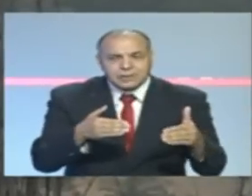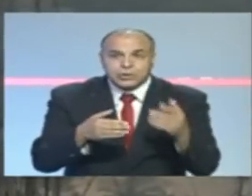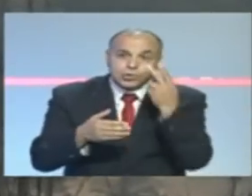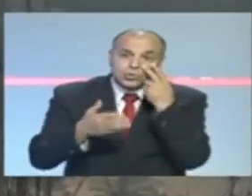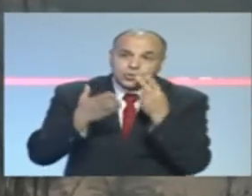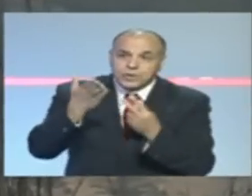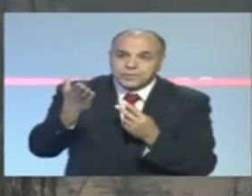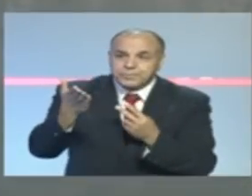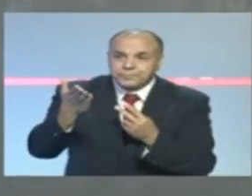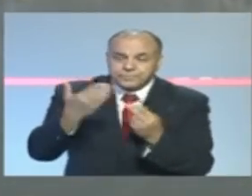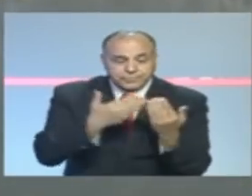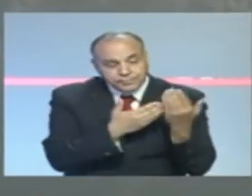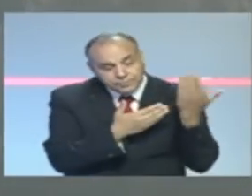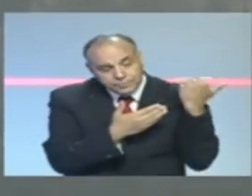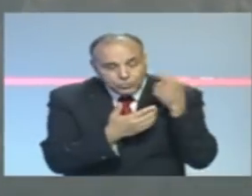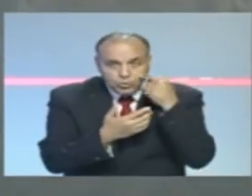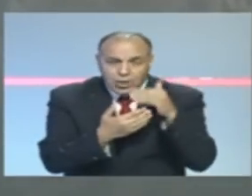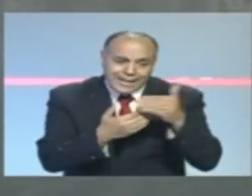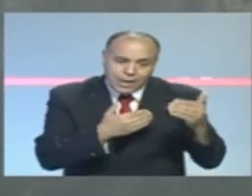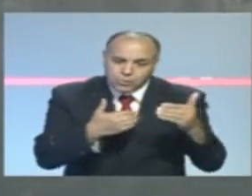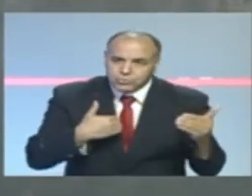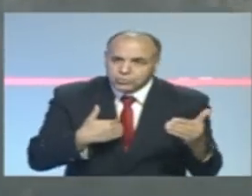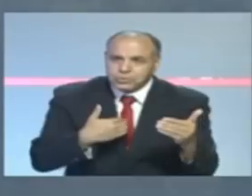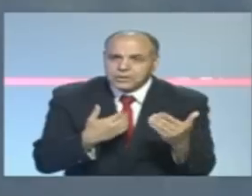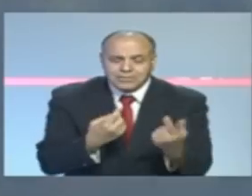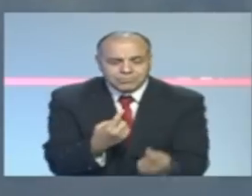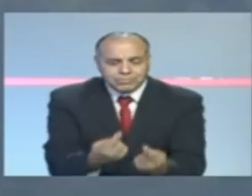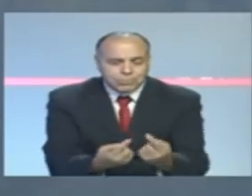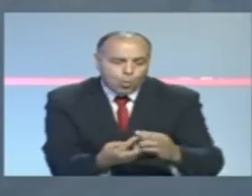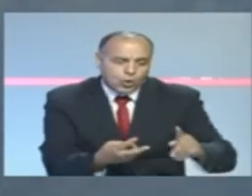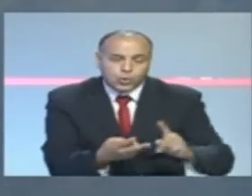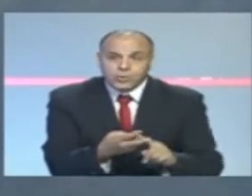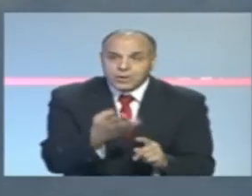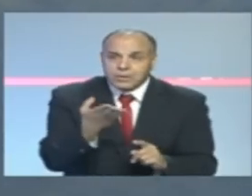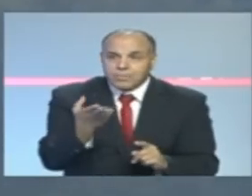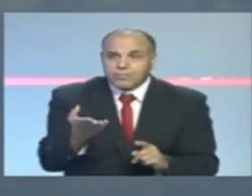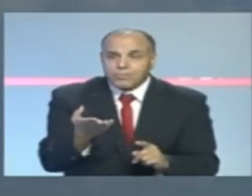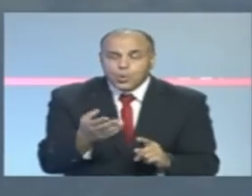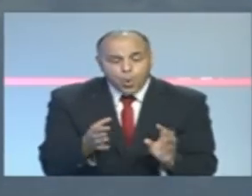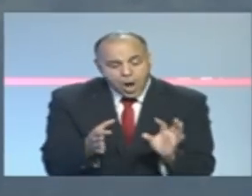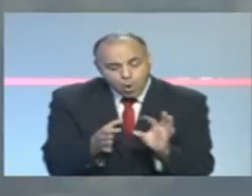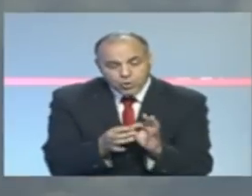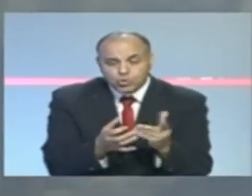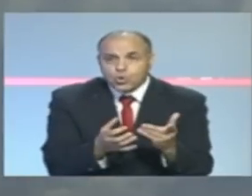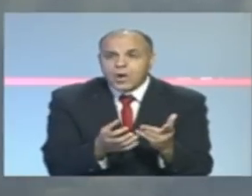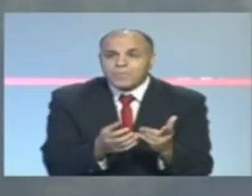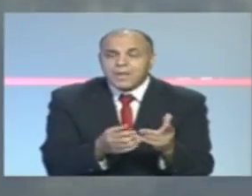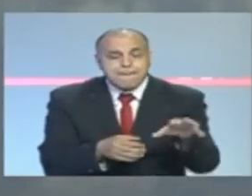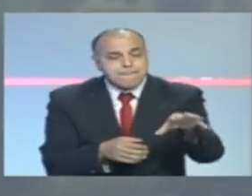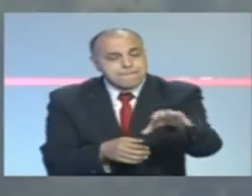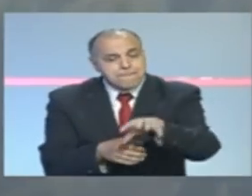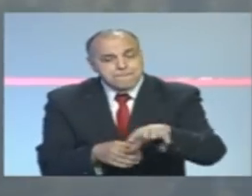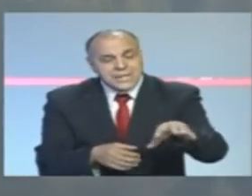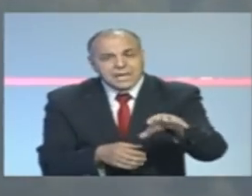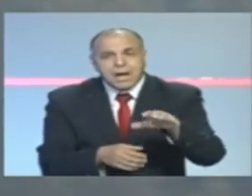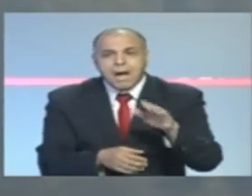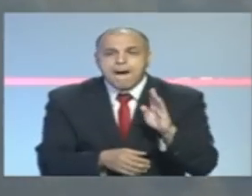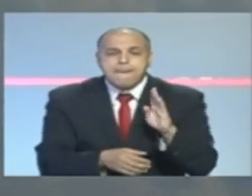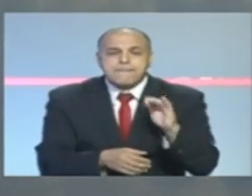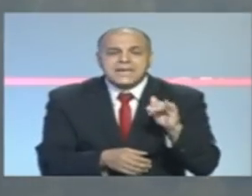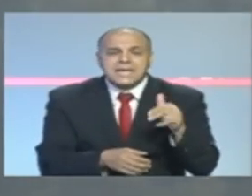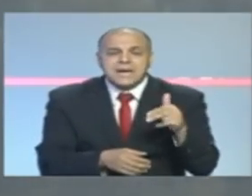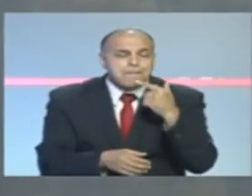نشوفها وانا الى القطعه الاخرى الغطاء البيت الاخر لانه هو اللي يربطنا بمنطقه كثير